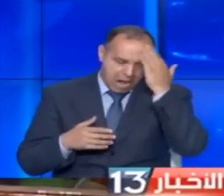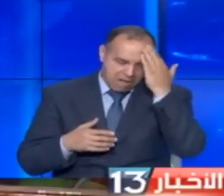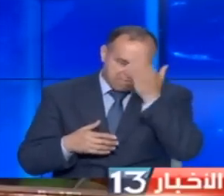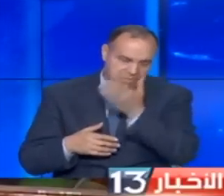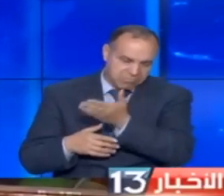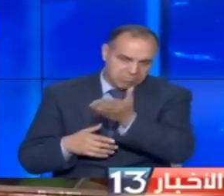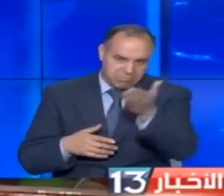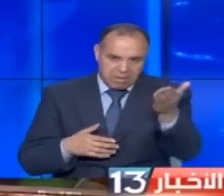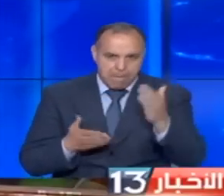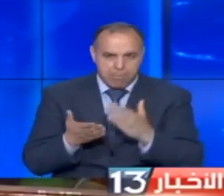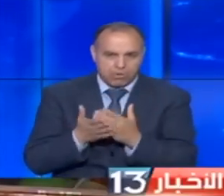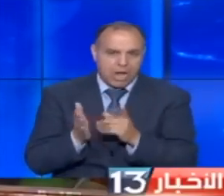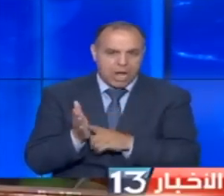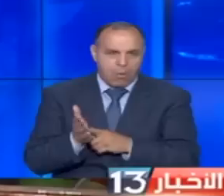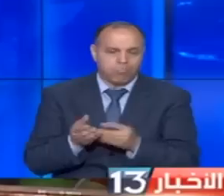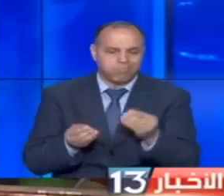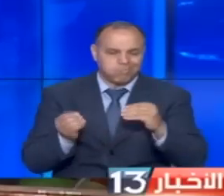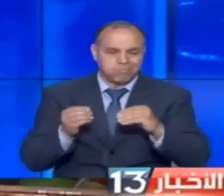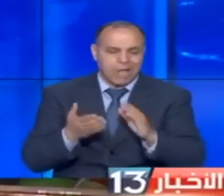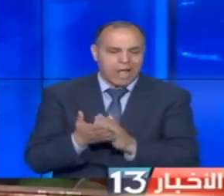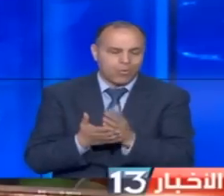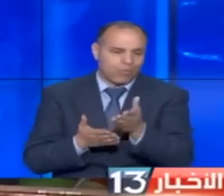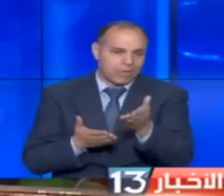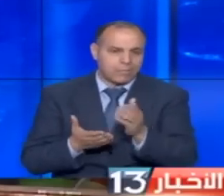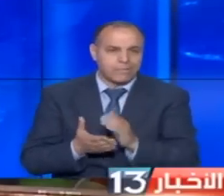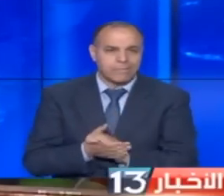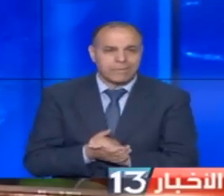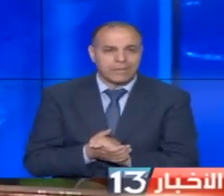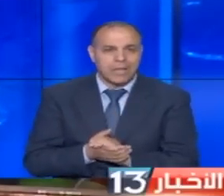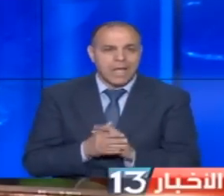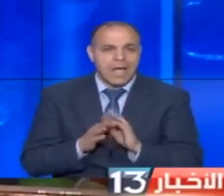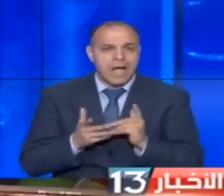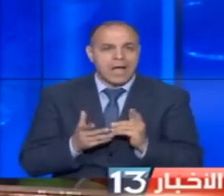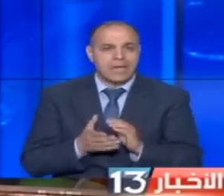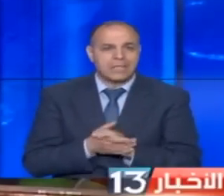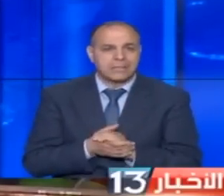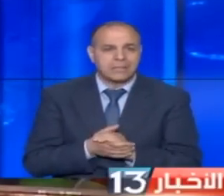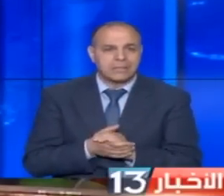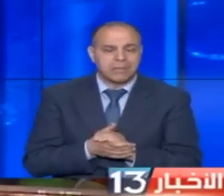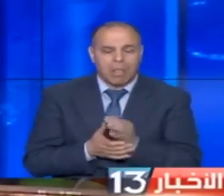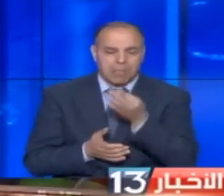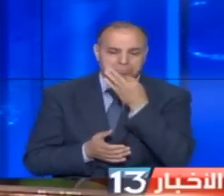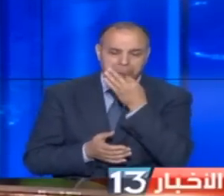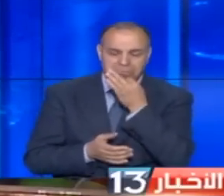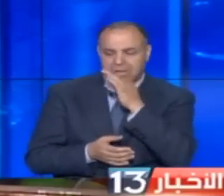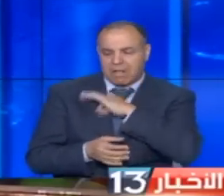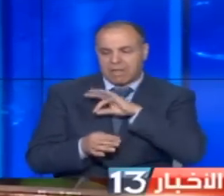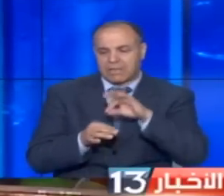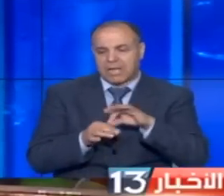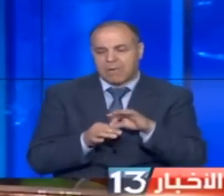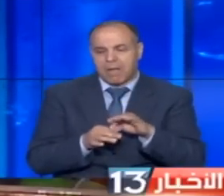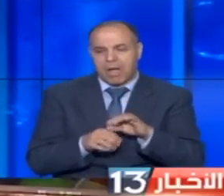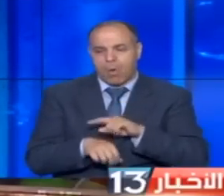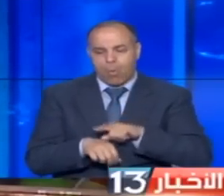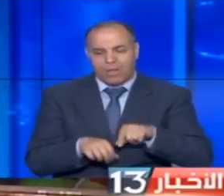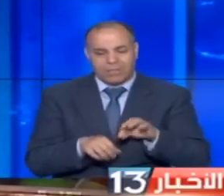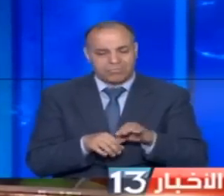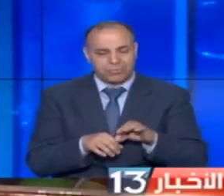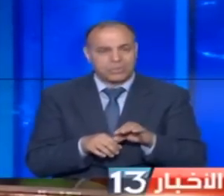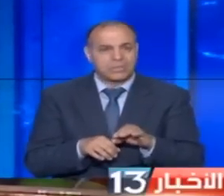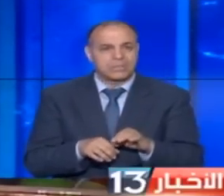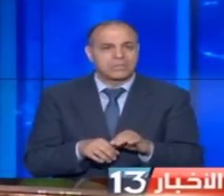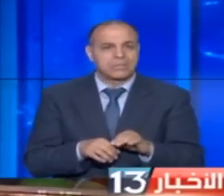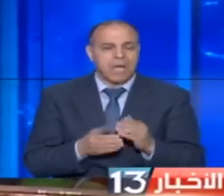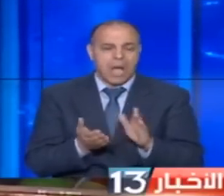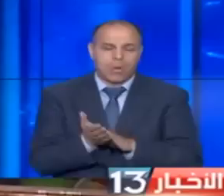مشاريع القوانين الواقع اعدادها الان معناها استغلال اخر المدنيه لتمرير